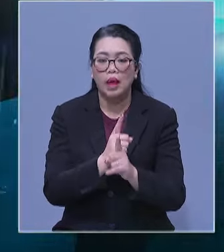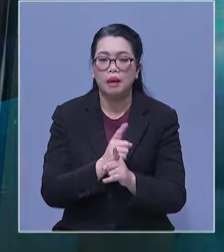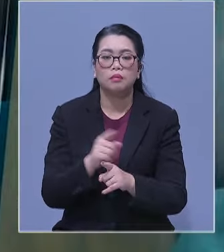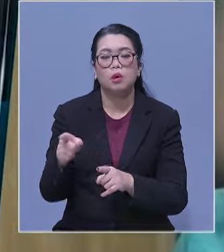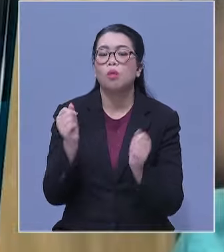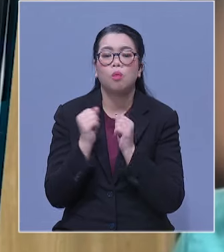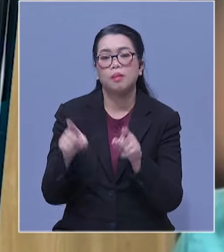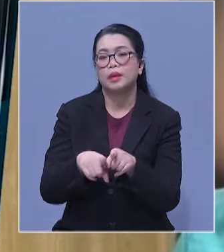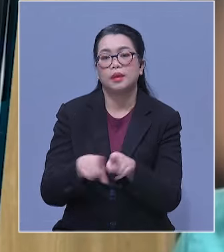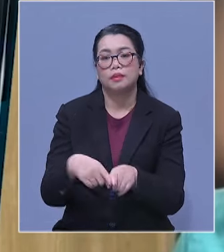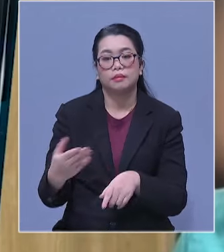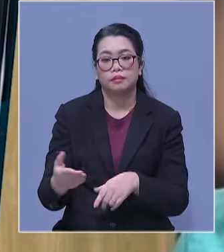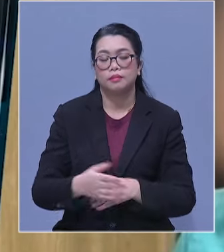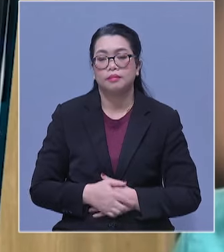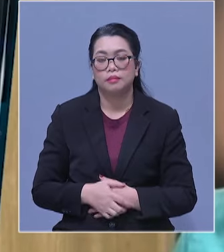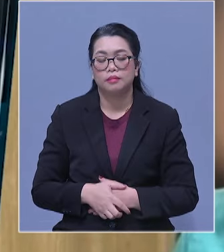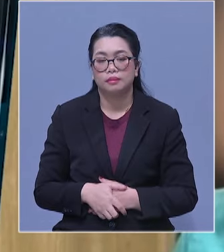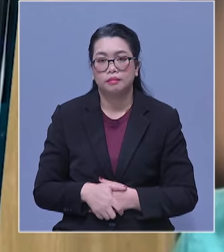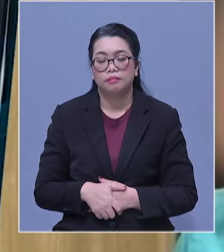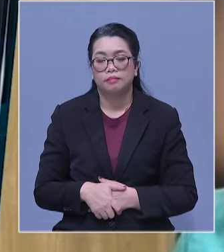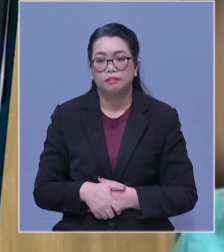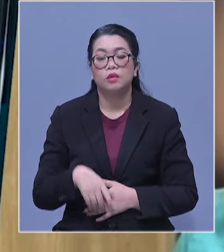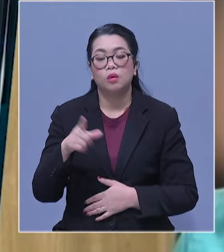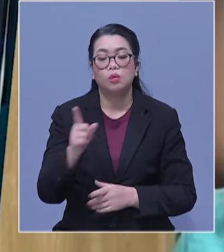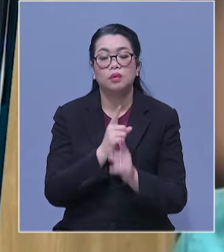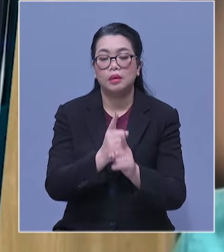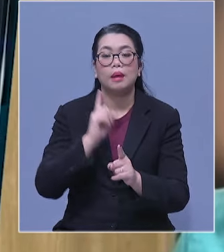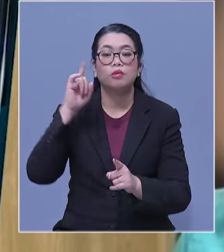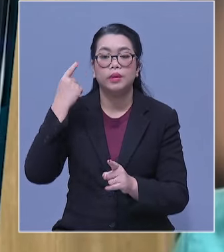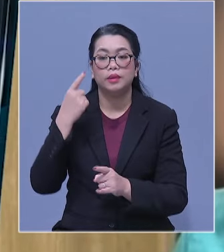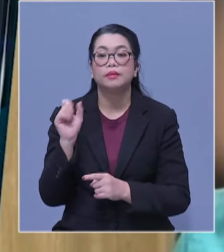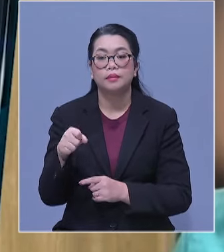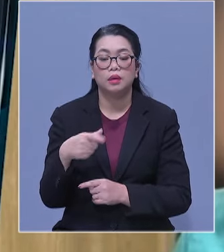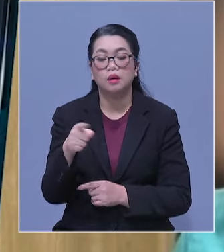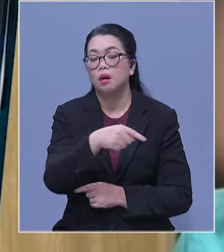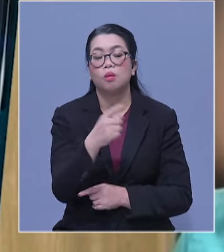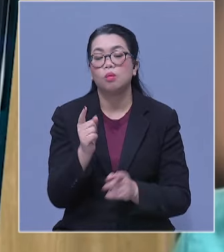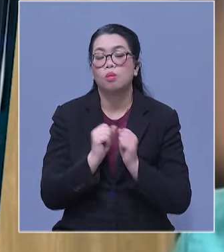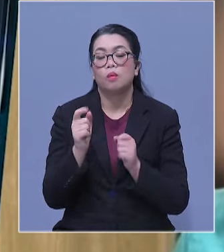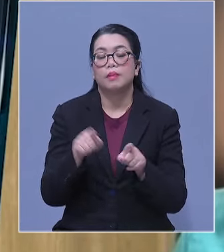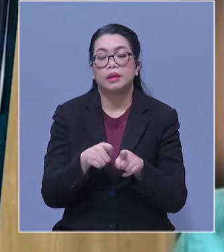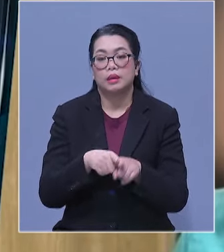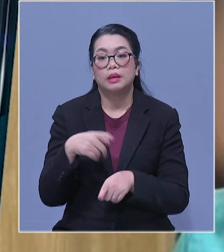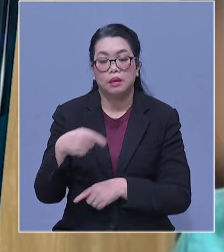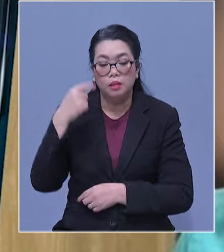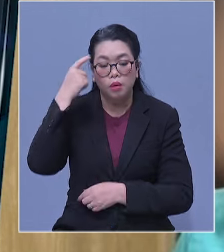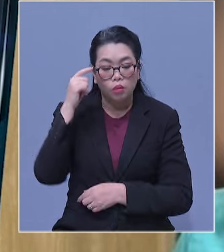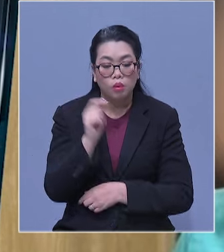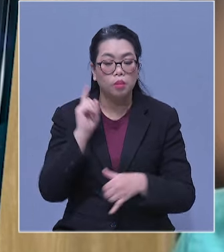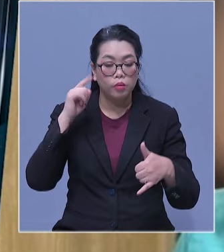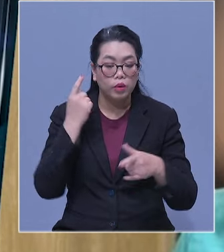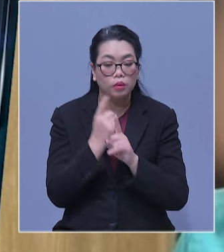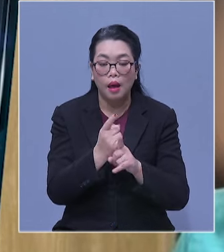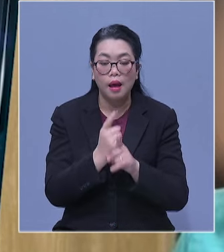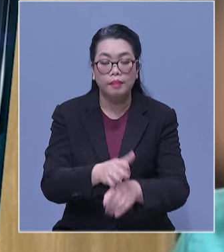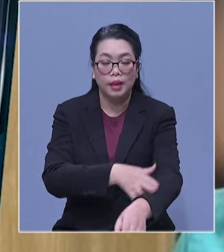แหละ ตำรวจก็พูดเลยว่าก็คุณไปสะกดรอยเขาอ่ะเขาก็กลัวเหมือนคุณนี่แหละนี่ขนาดคุณเพิ่งรู้ตัวไม่นานแ